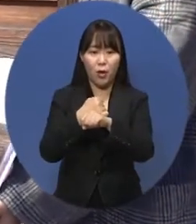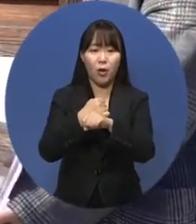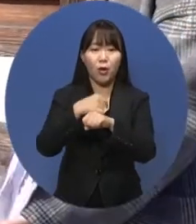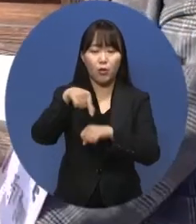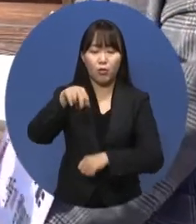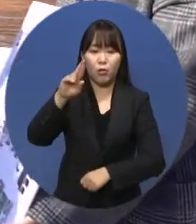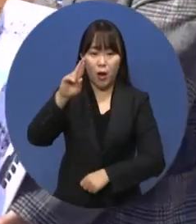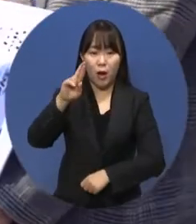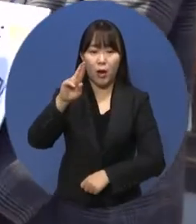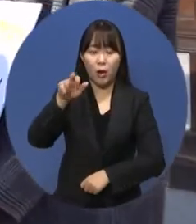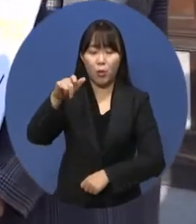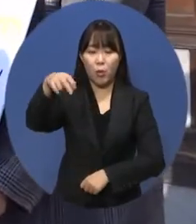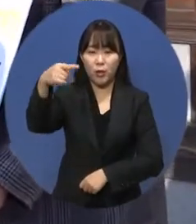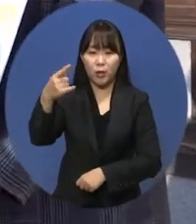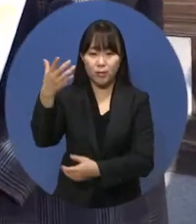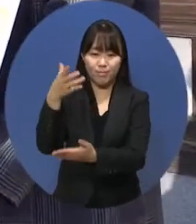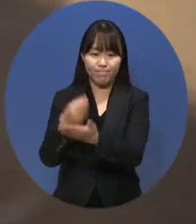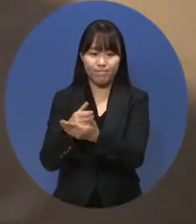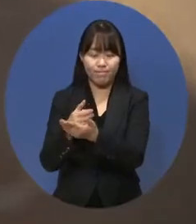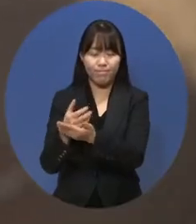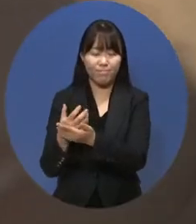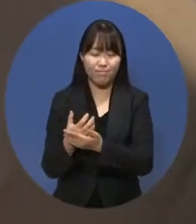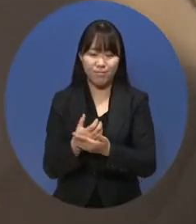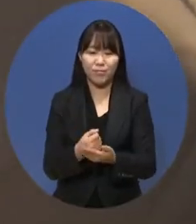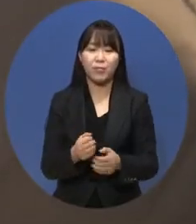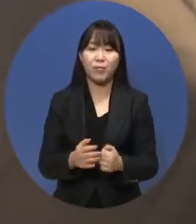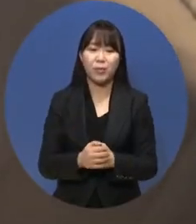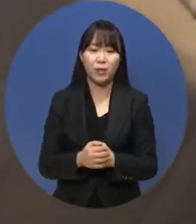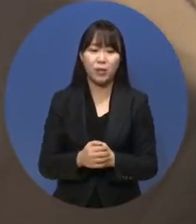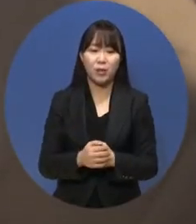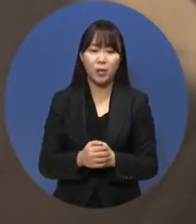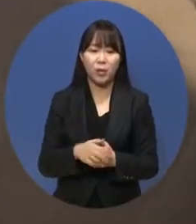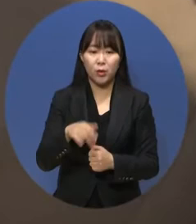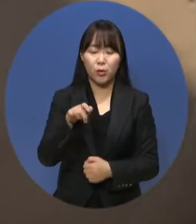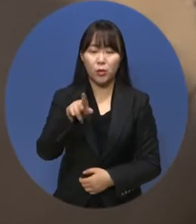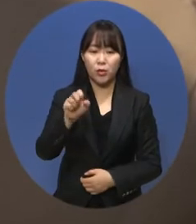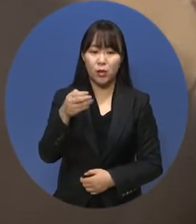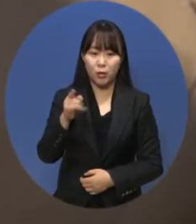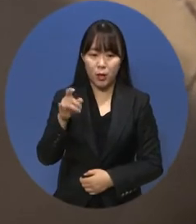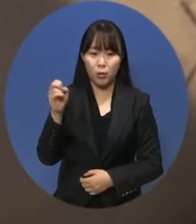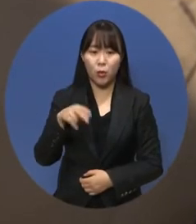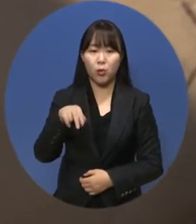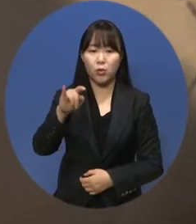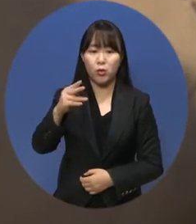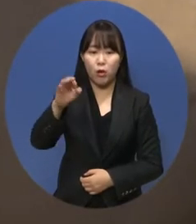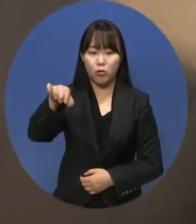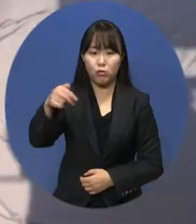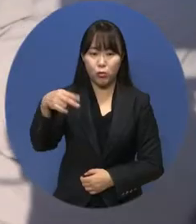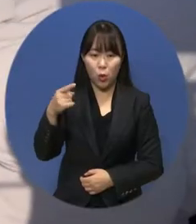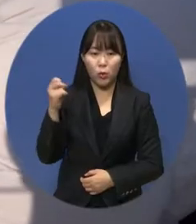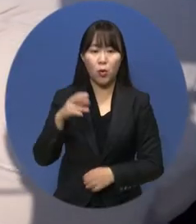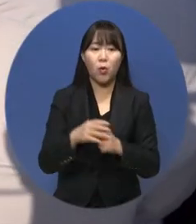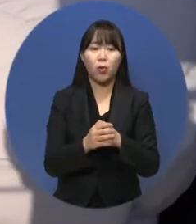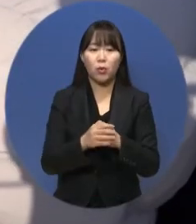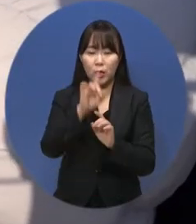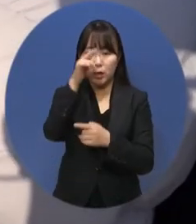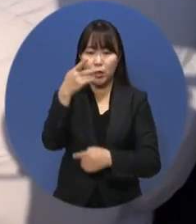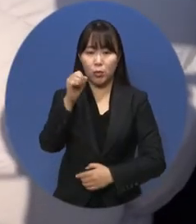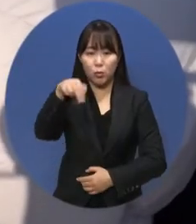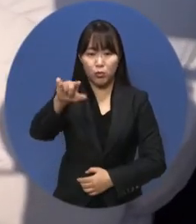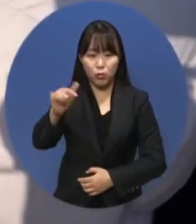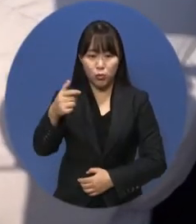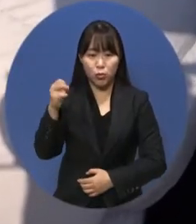코드 를 다운받아 가기도 했습니다 소설가 조정래 가수 설운도 탤런트 겸 가수 이동준